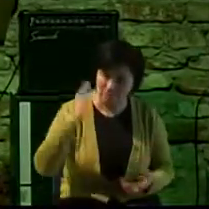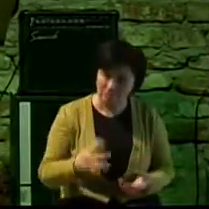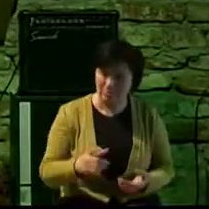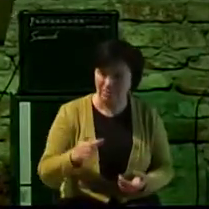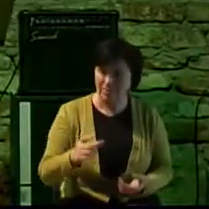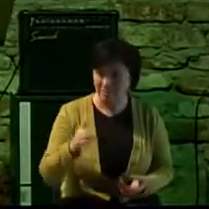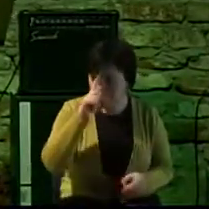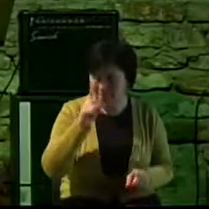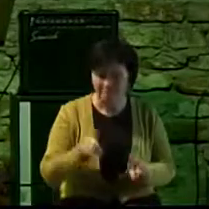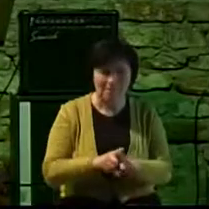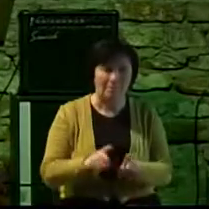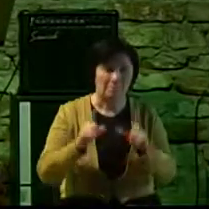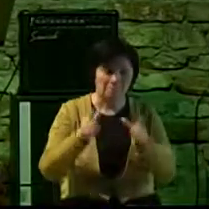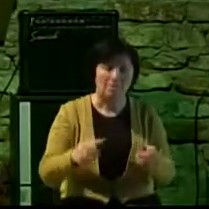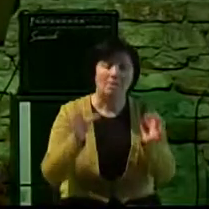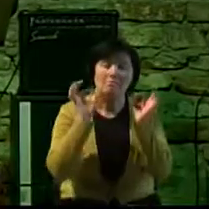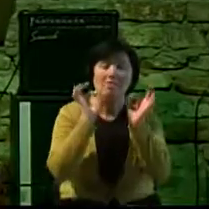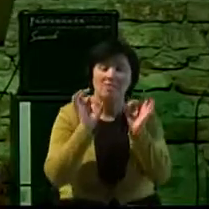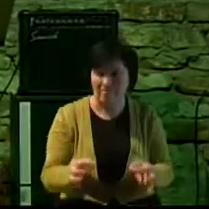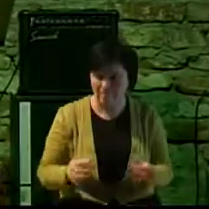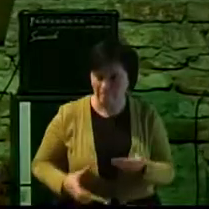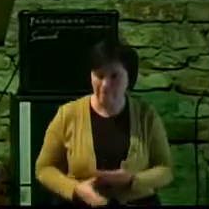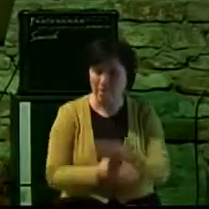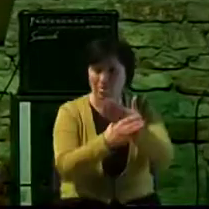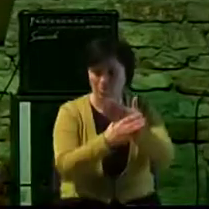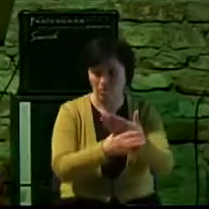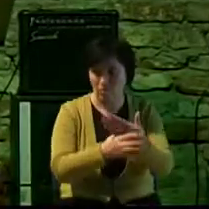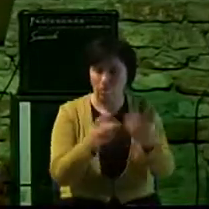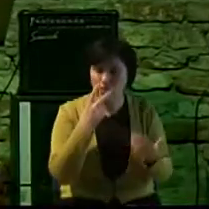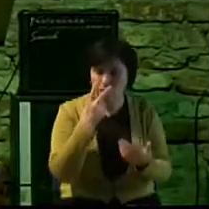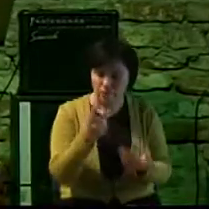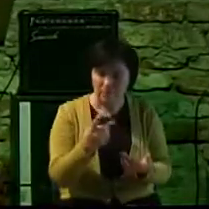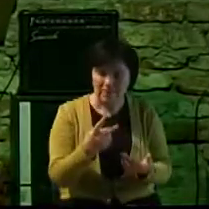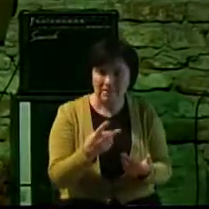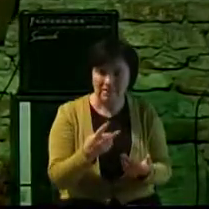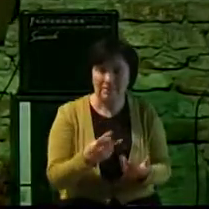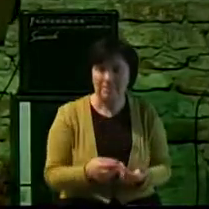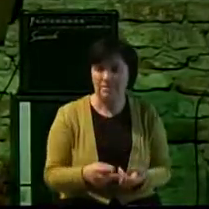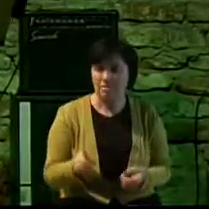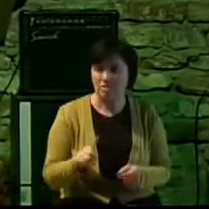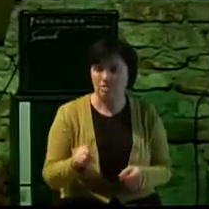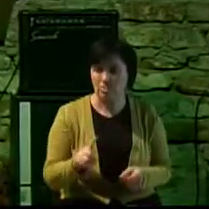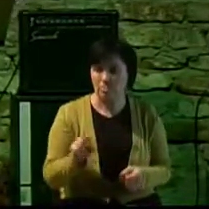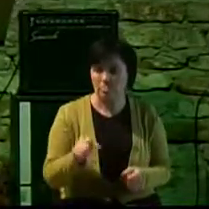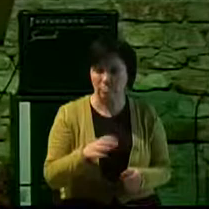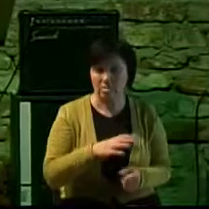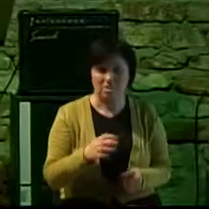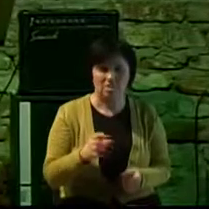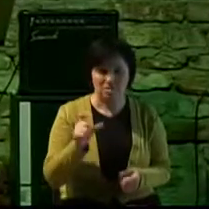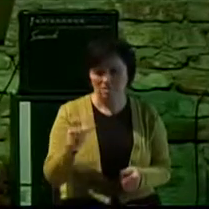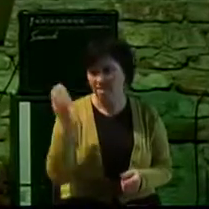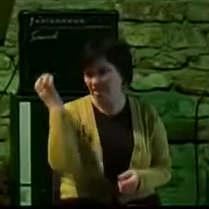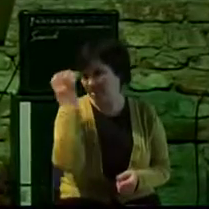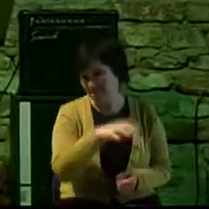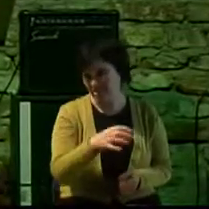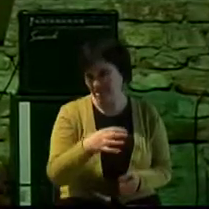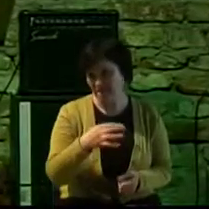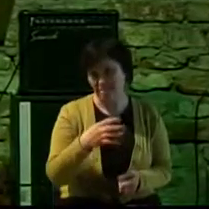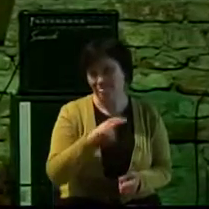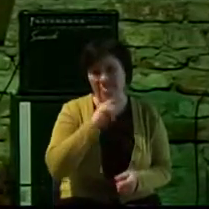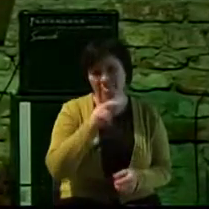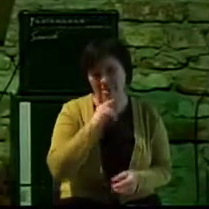Ты поступил правильно, ты помог ему увидеть более ясно то, что, может быть, он не видел и не